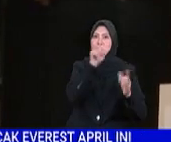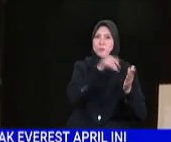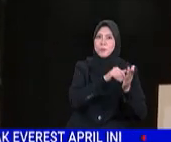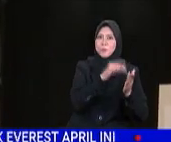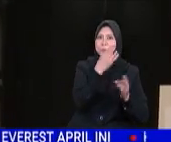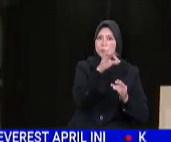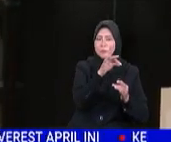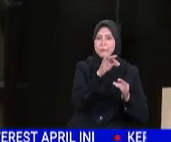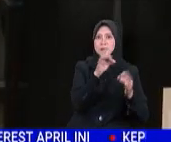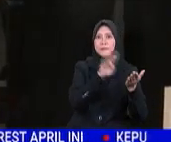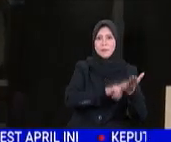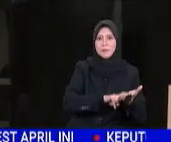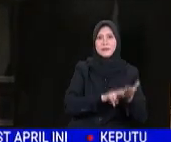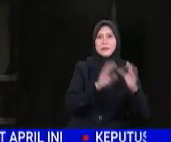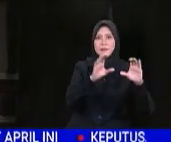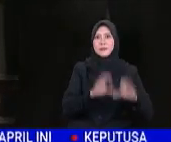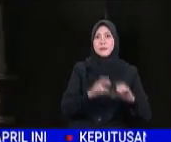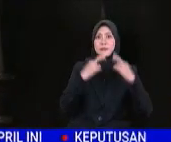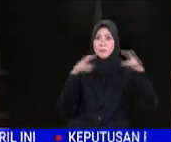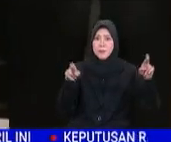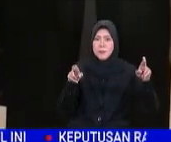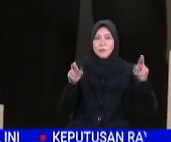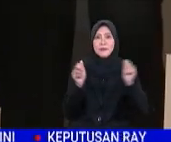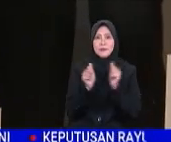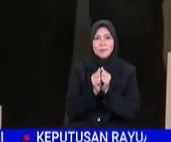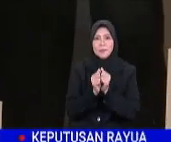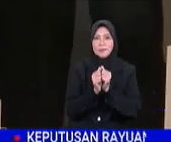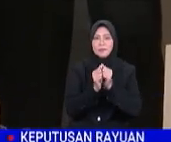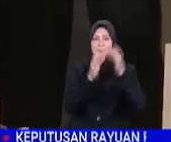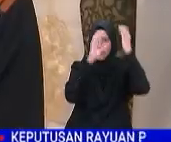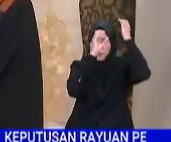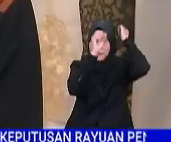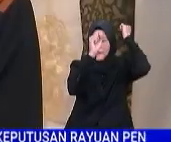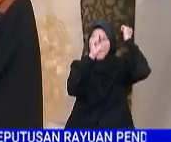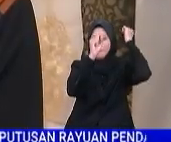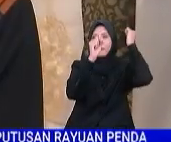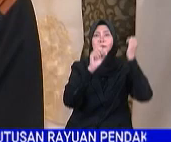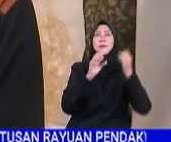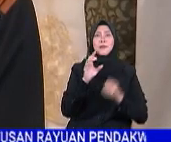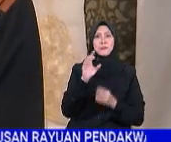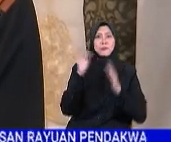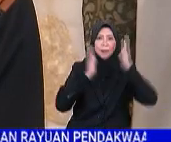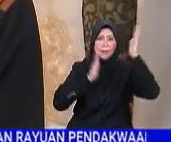hanya 1,018 yang mendaftar secara rasmi dengan Kedutaan Besar Malaysia.